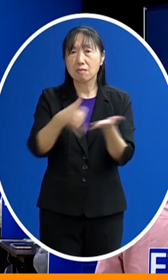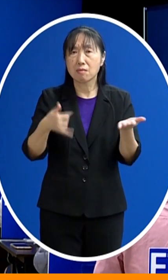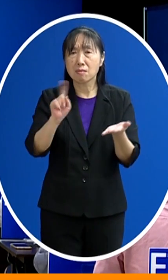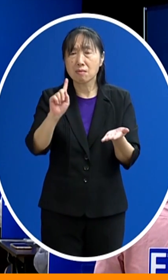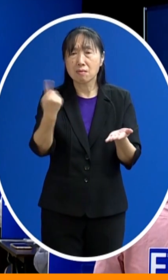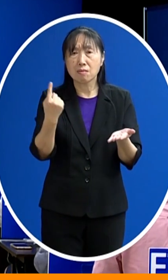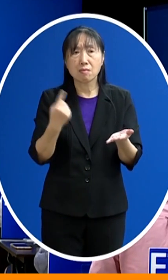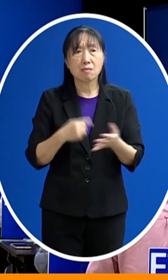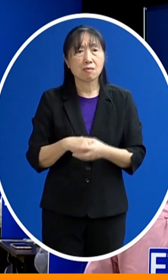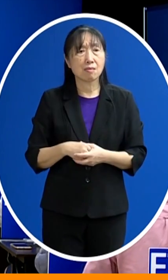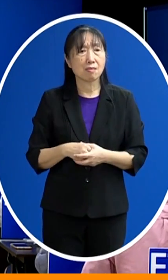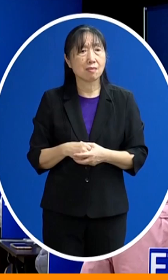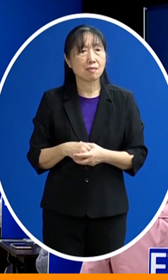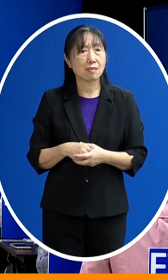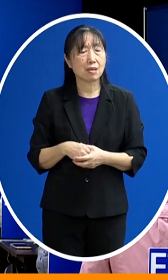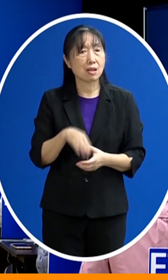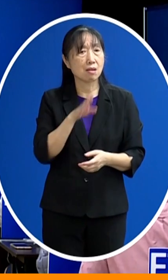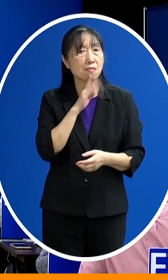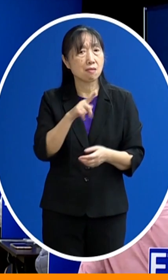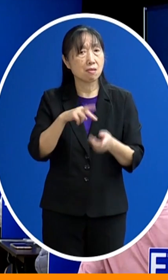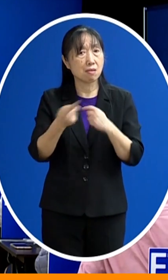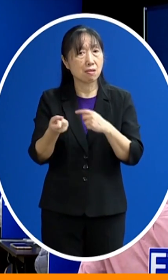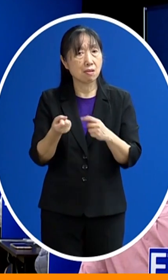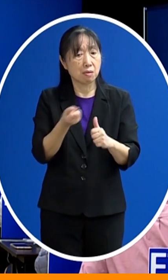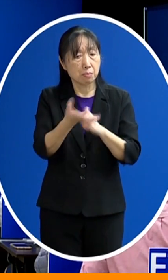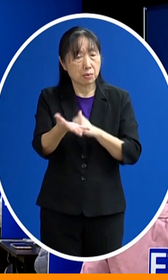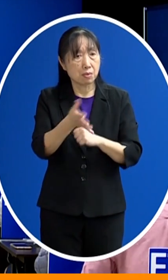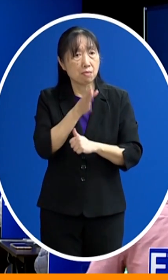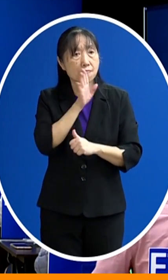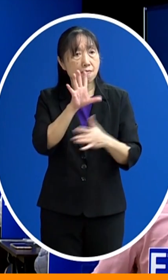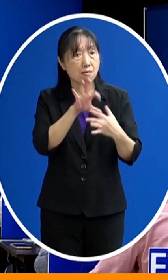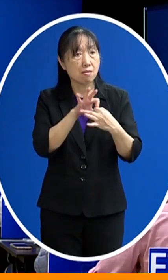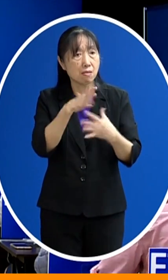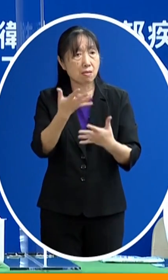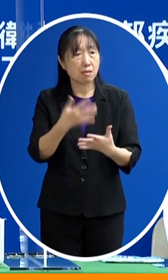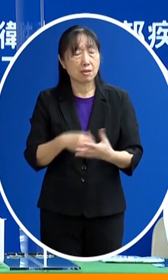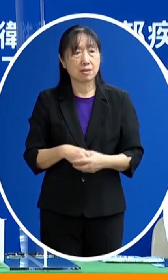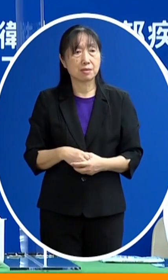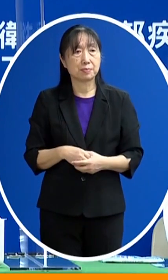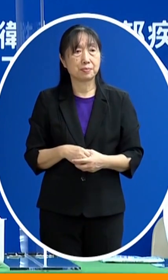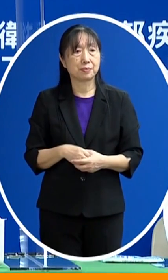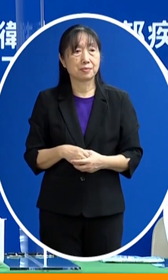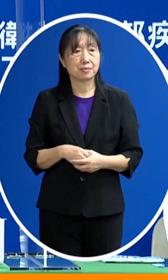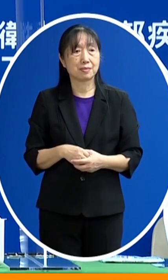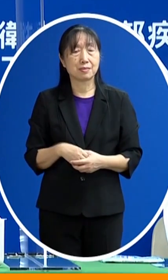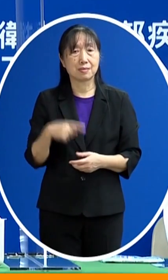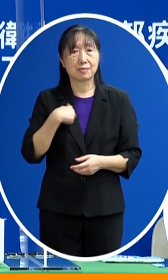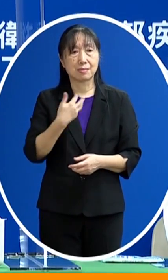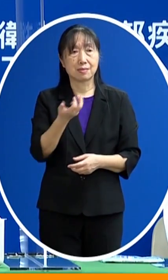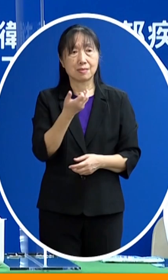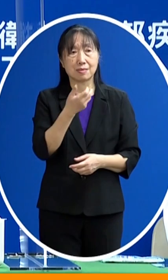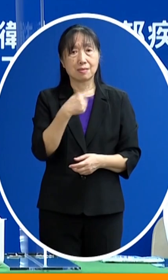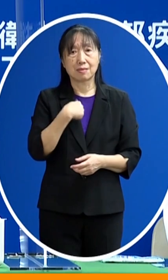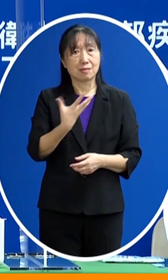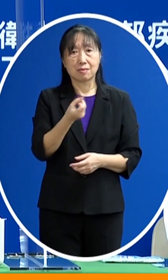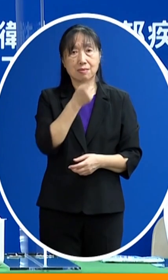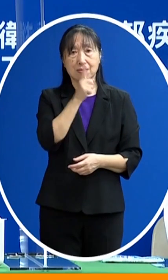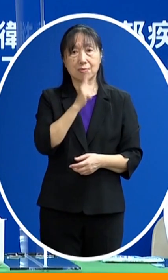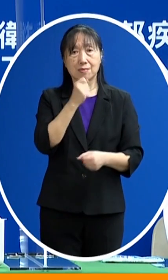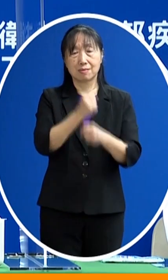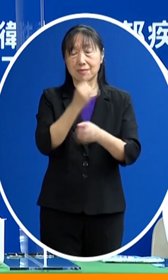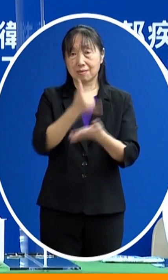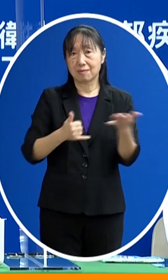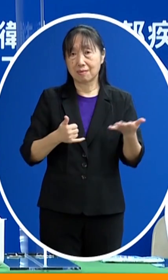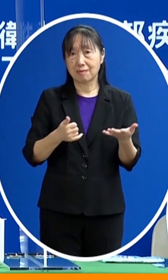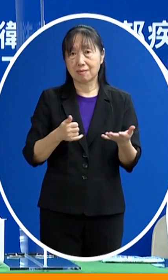什么吗？是不是跟这个染疫有关系？ 对，这也是我们调，不过我刚才是没有讲过他离职了哈，不